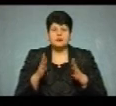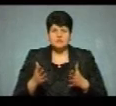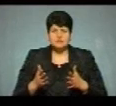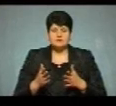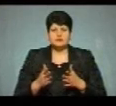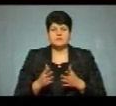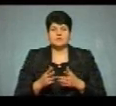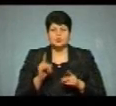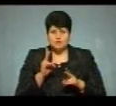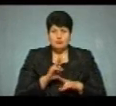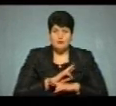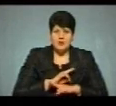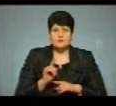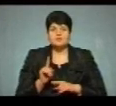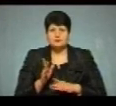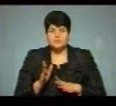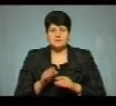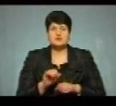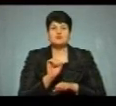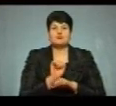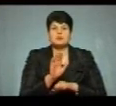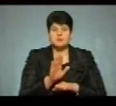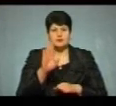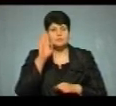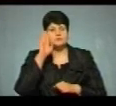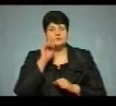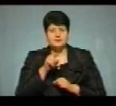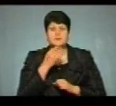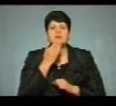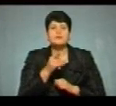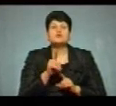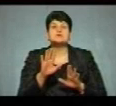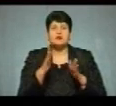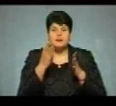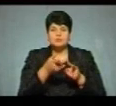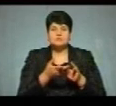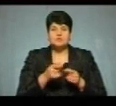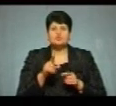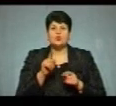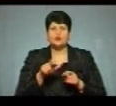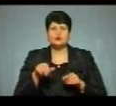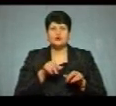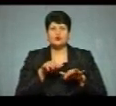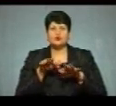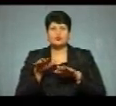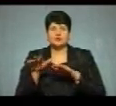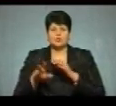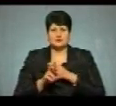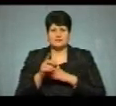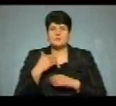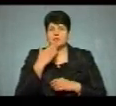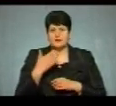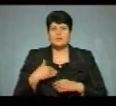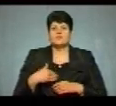хто, мер чи що? Ми того старосту перепинили. Той староста став. Питаємося, що сталося, що йдуть люди до церкви. Він каже, вам нашо. Я